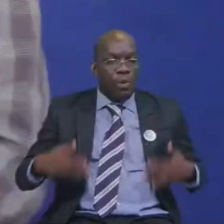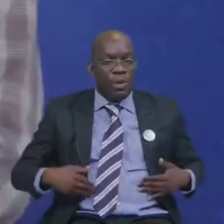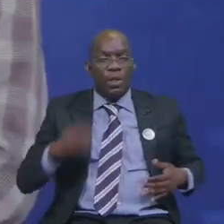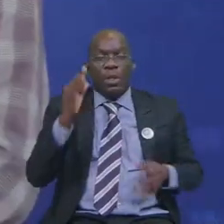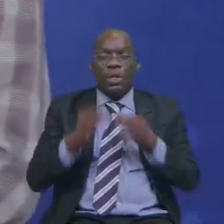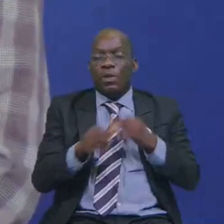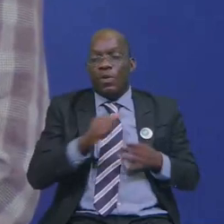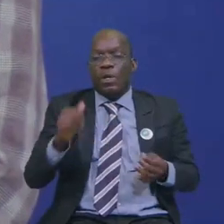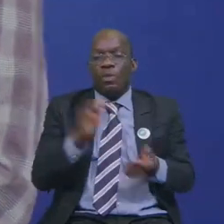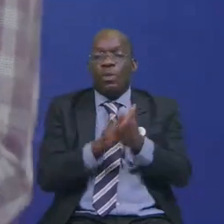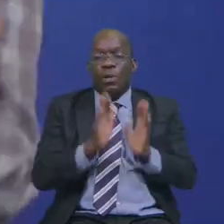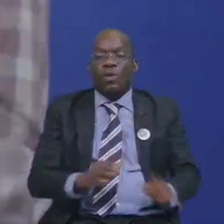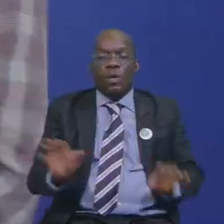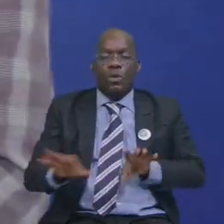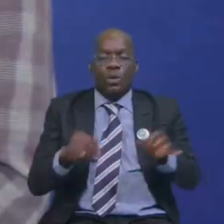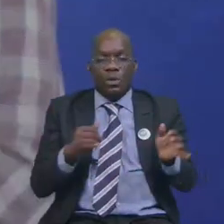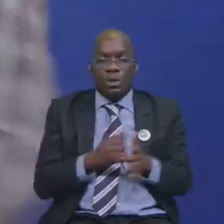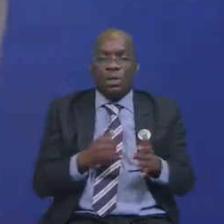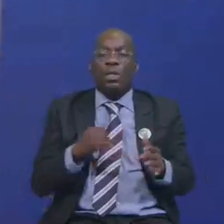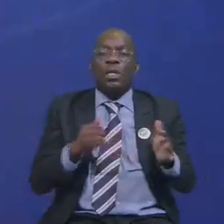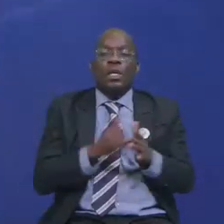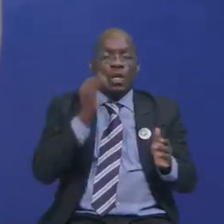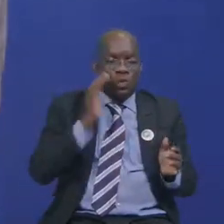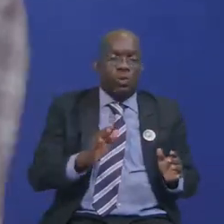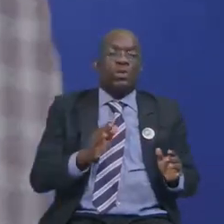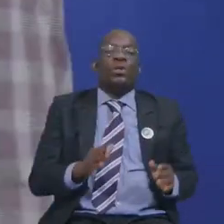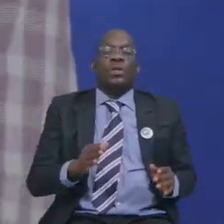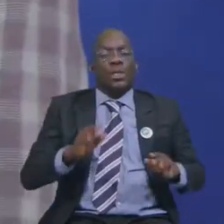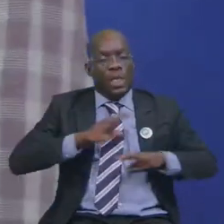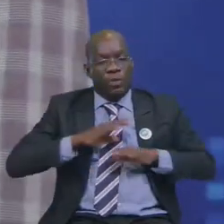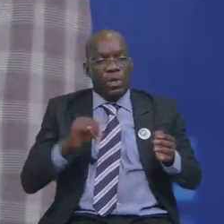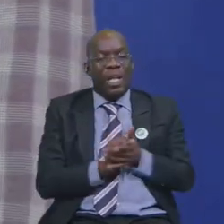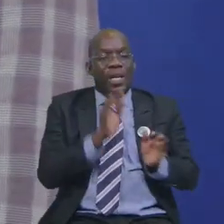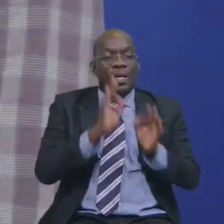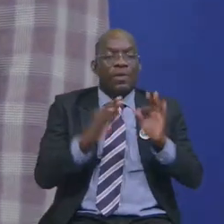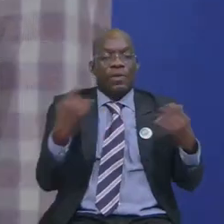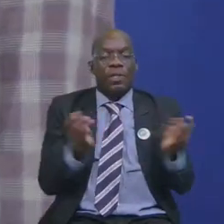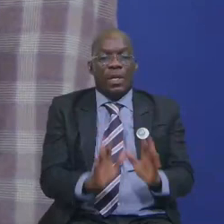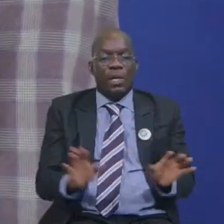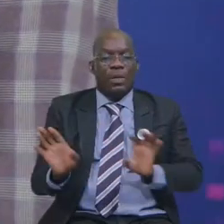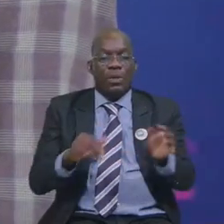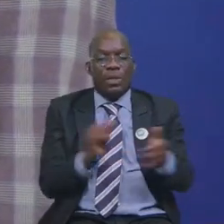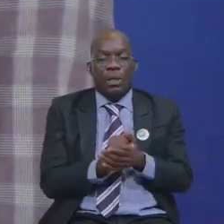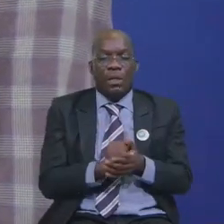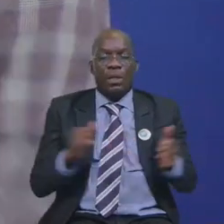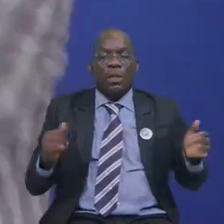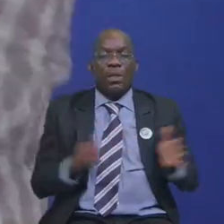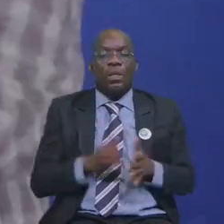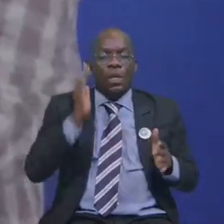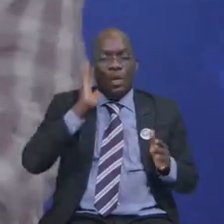ça va marcher c'est une loi c'est un incroyable aussi fait cela ça va marcher